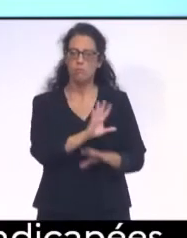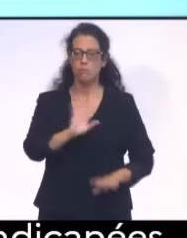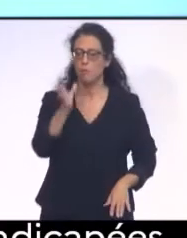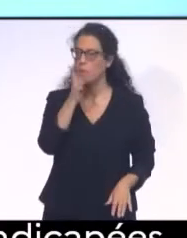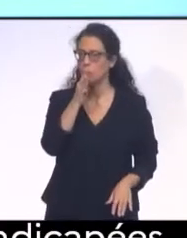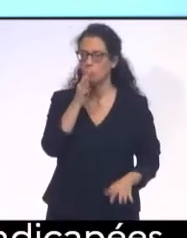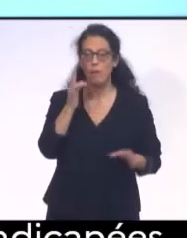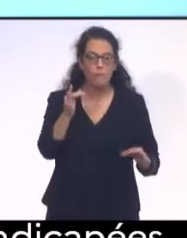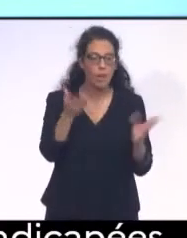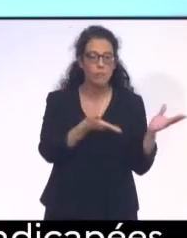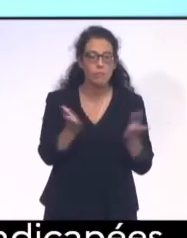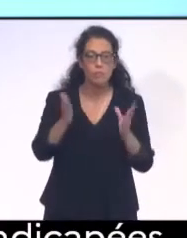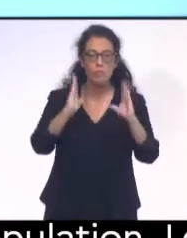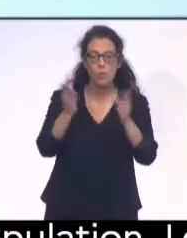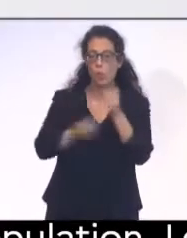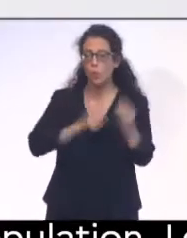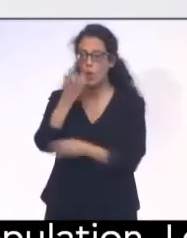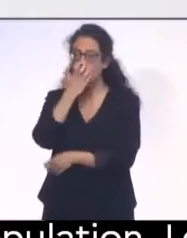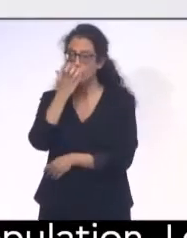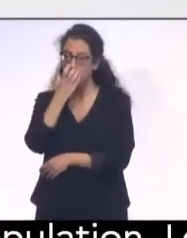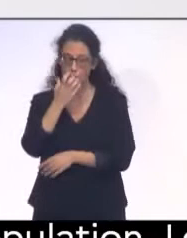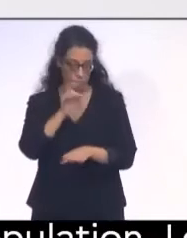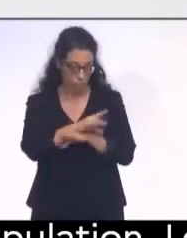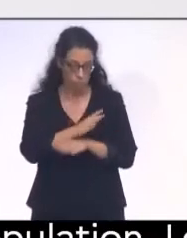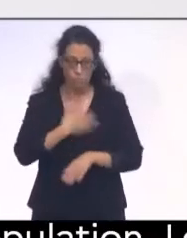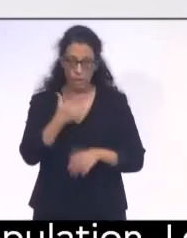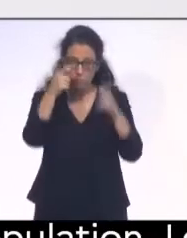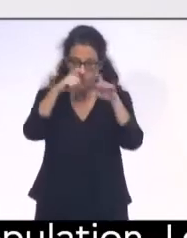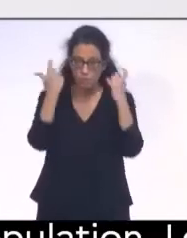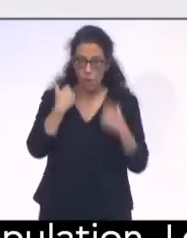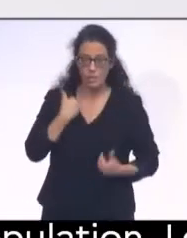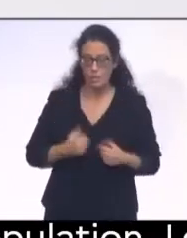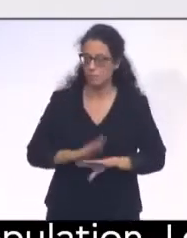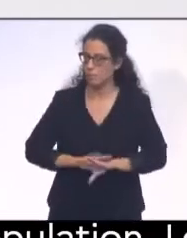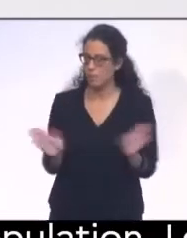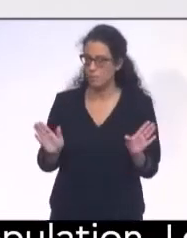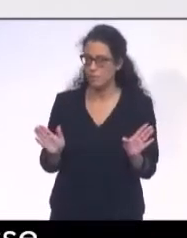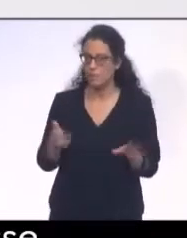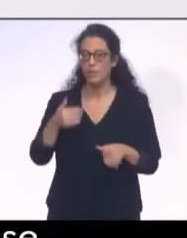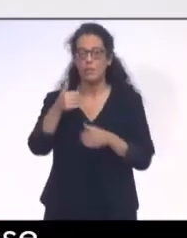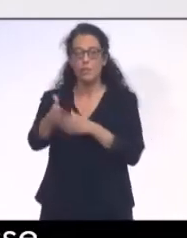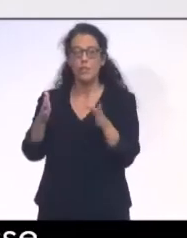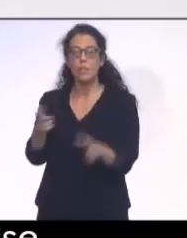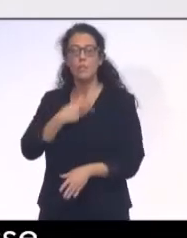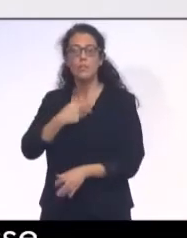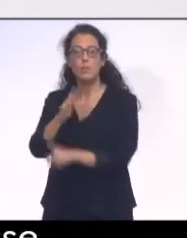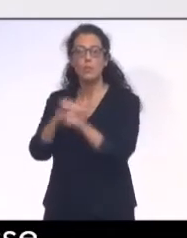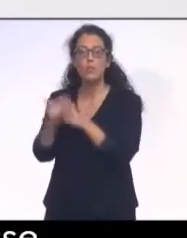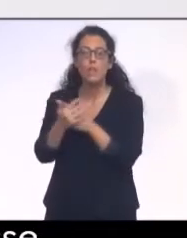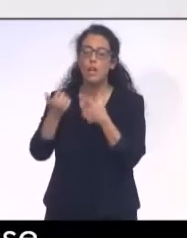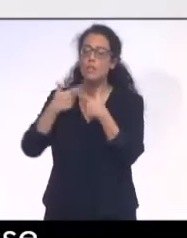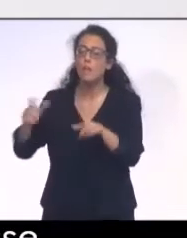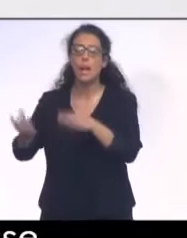ou de réanimation. L'activité des professionnels du secteur médico-social, qu'elle s'exerce en libéral ou dans les structures,